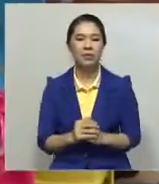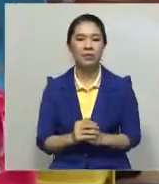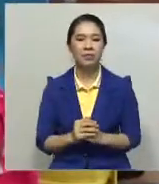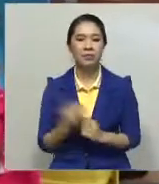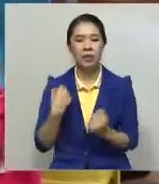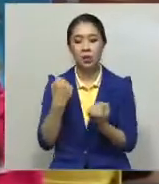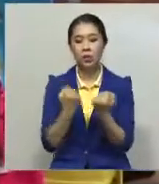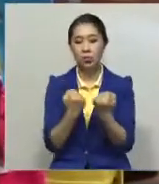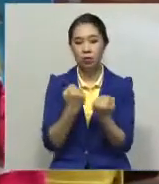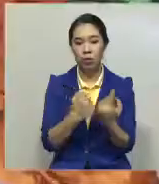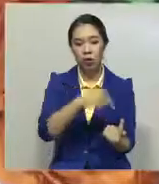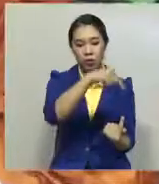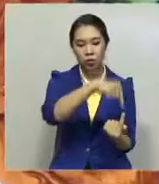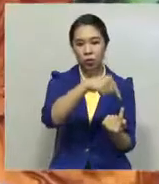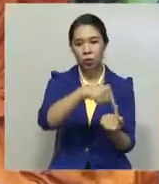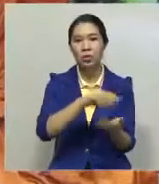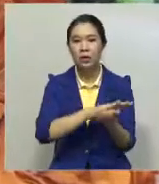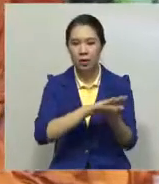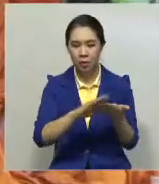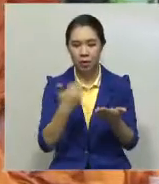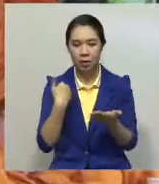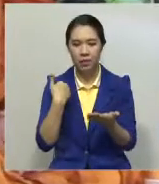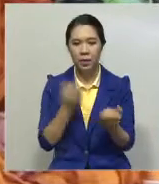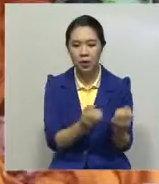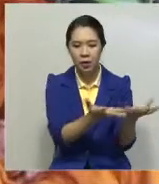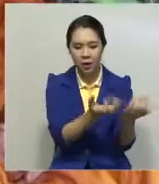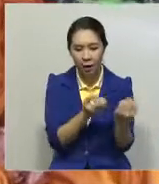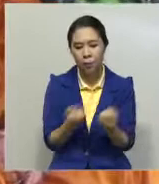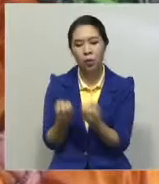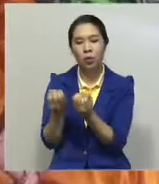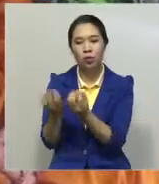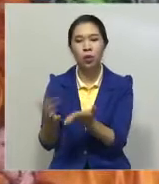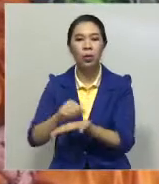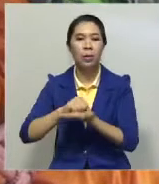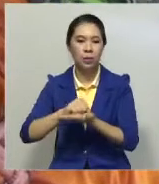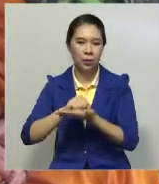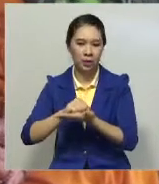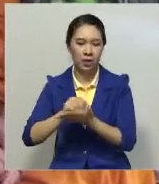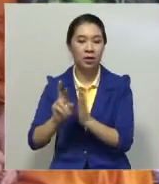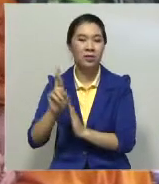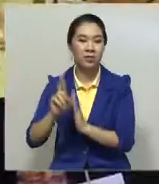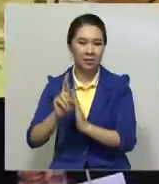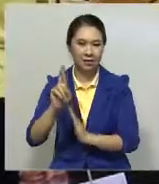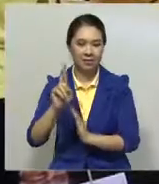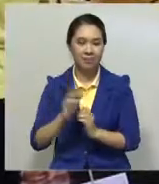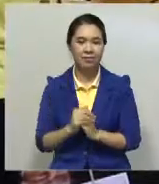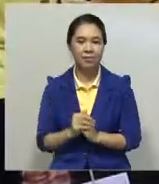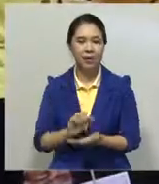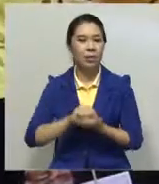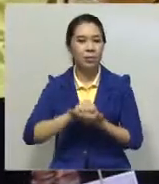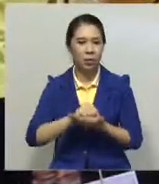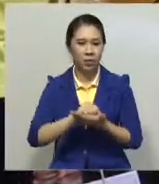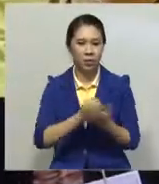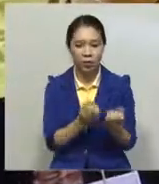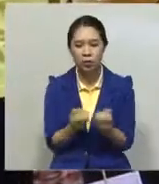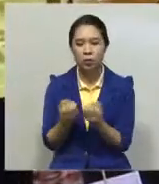ให้จอดรถในจุดที่จัดไว้ให้เพราะมีบริการรถรับส่งจากทางสำนักงานขนส่งจังหวัดเชียงรายนะครับให้บริการส่งถึ